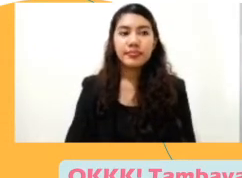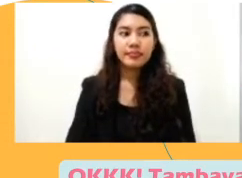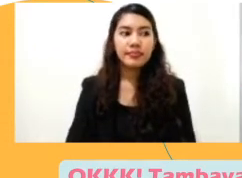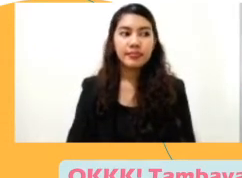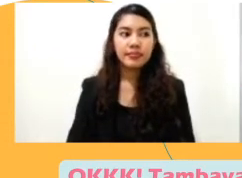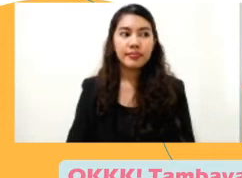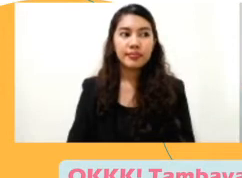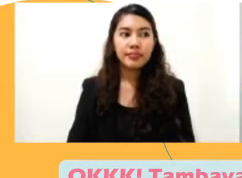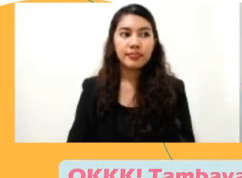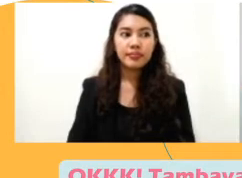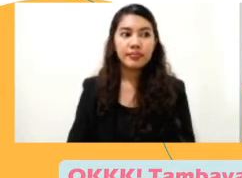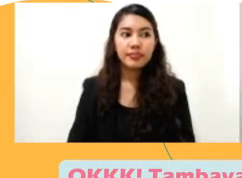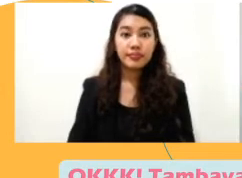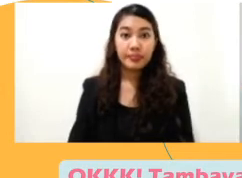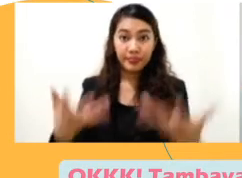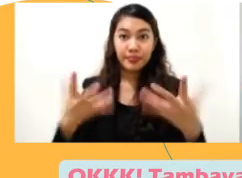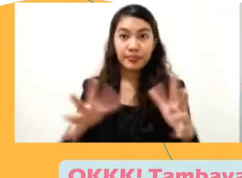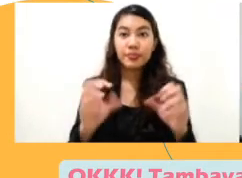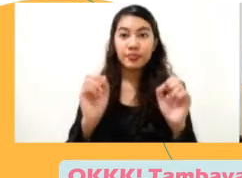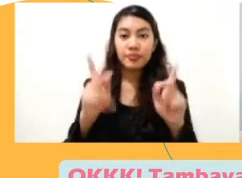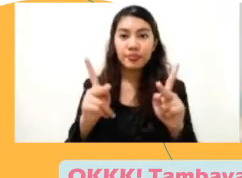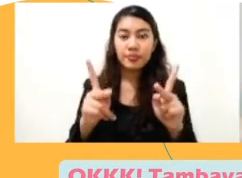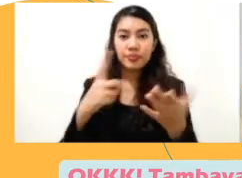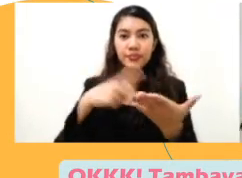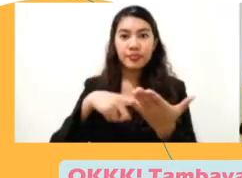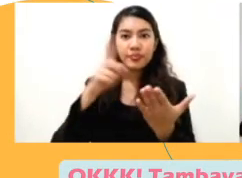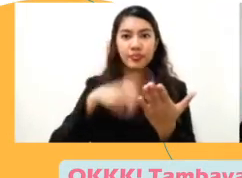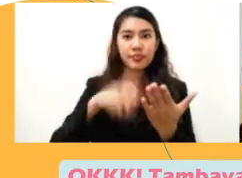Okay na po. I-check ko lang, no?